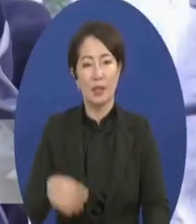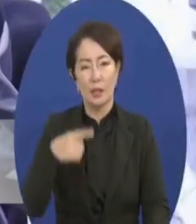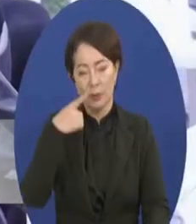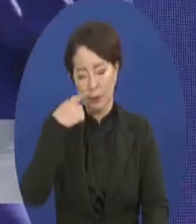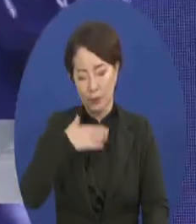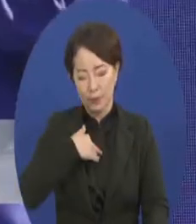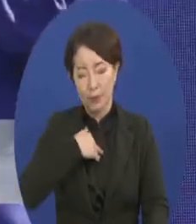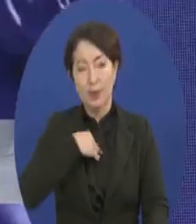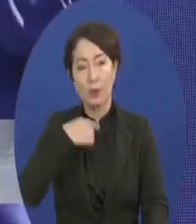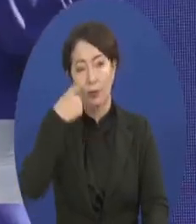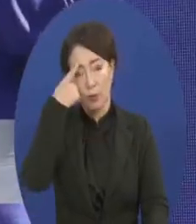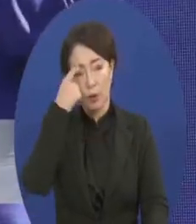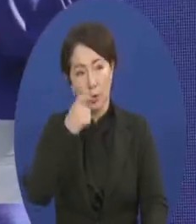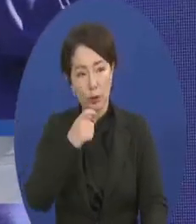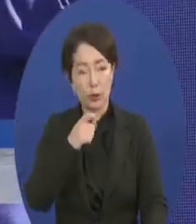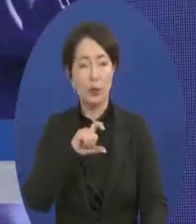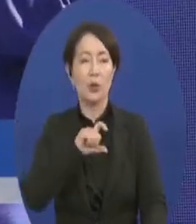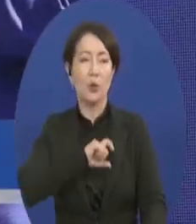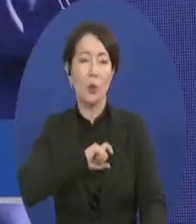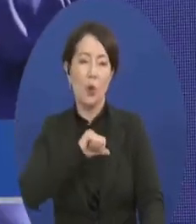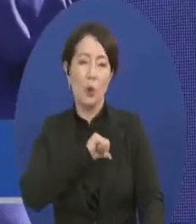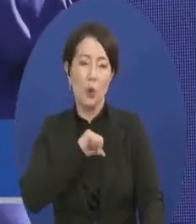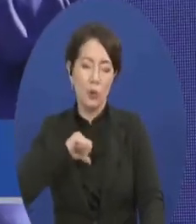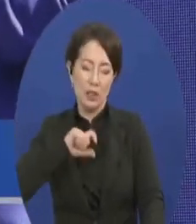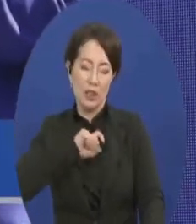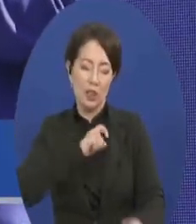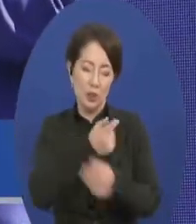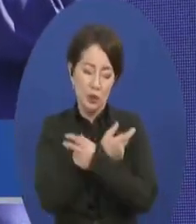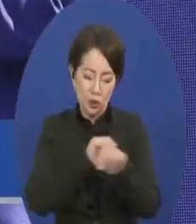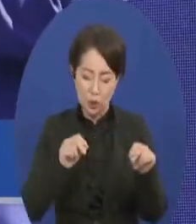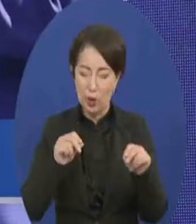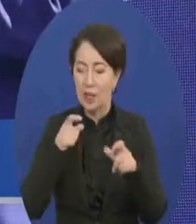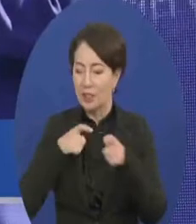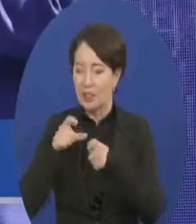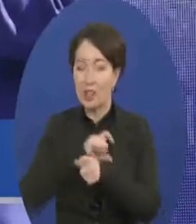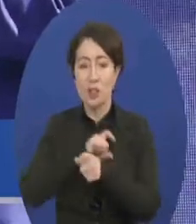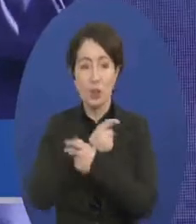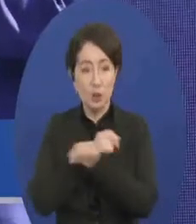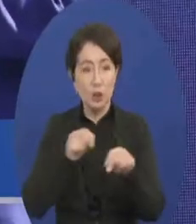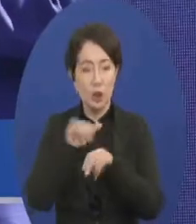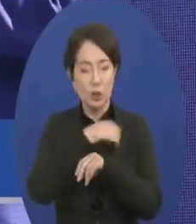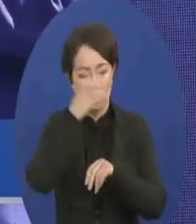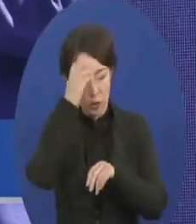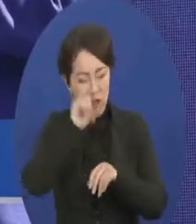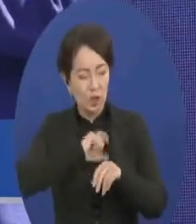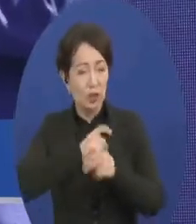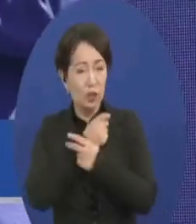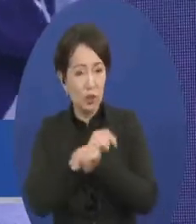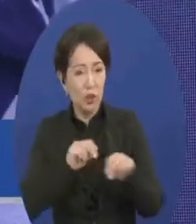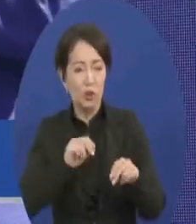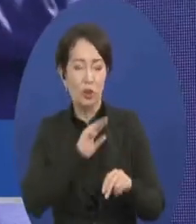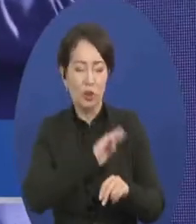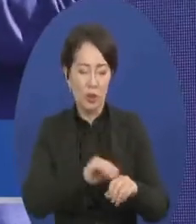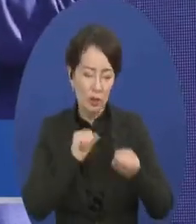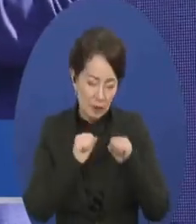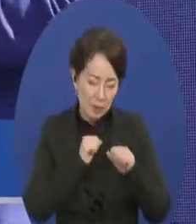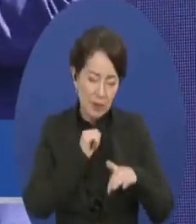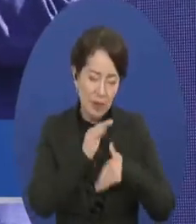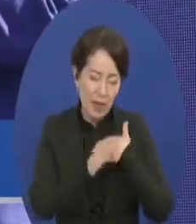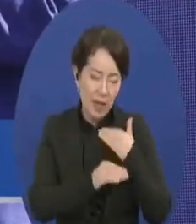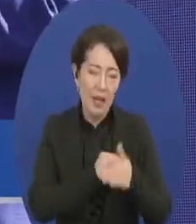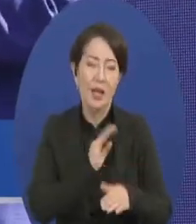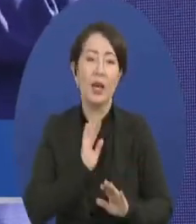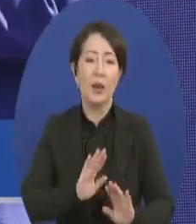хүний хувь хүний хөшөлөө эдийн засгийн хөшөлөө улс төрийн хөшөлийн төлөө эцсийн хүртэл тууштай тэмцэх